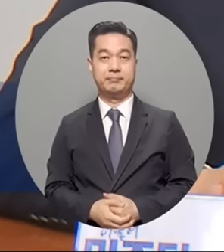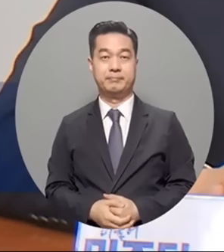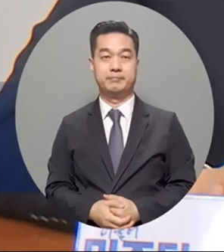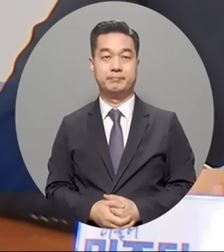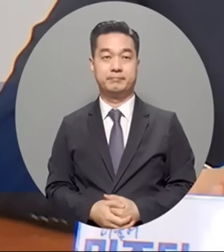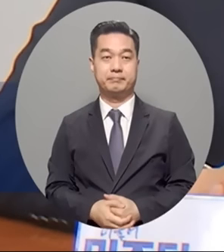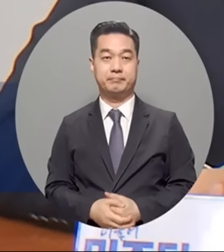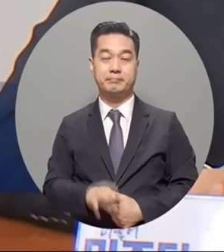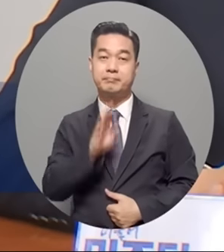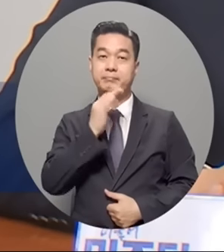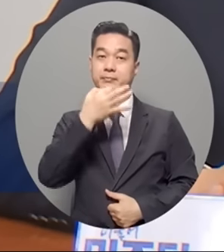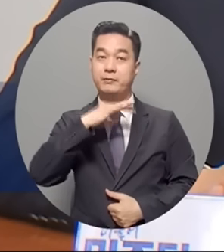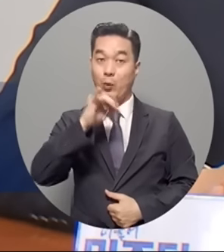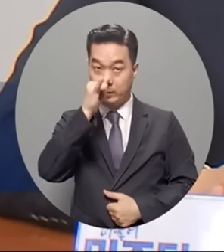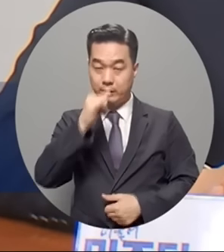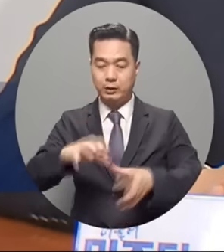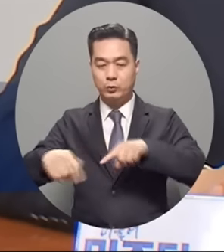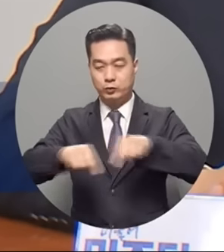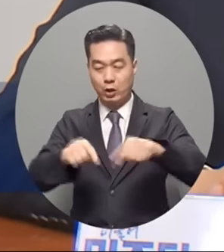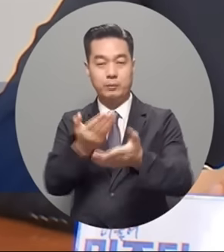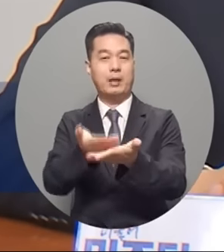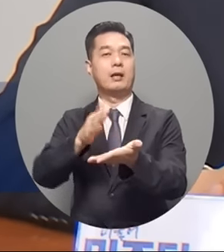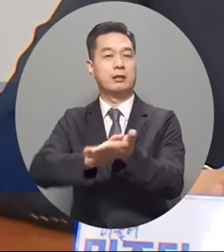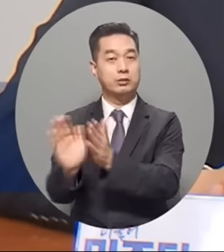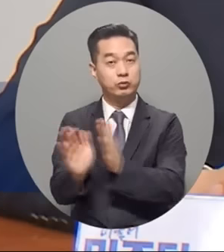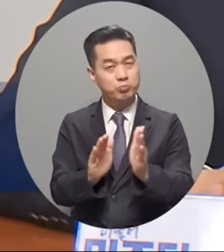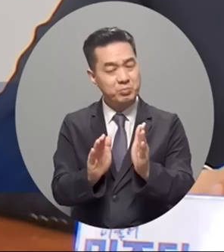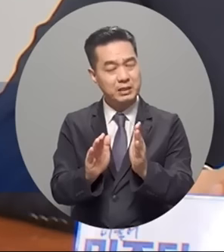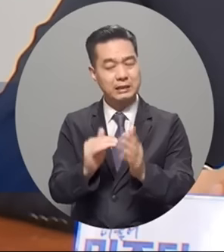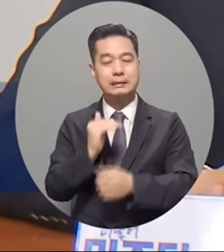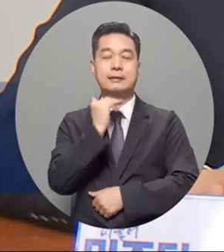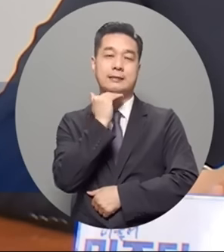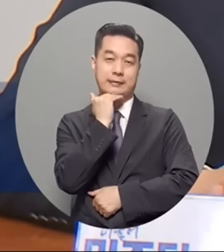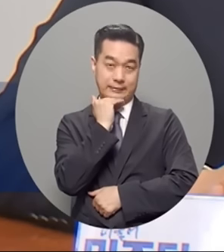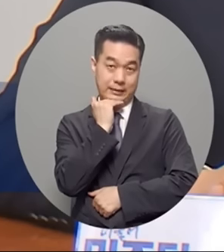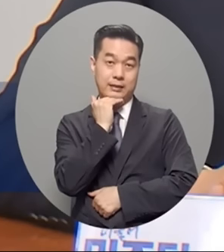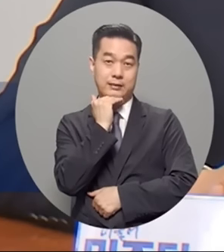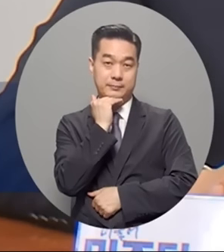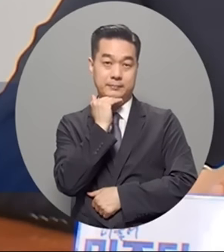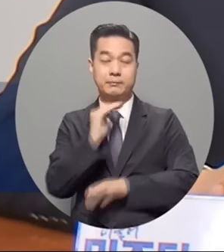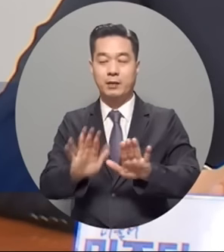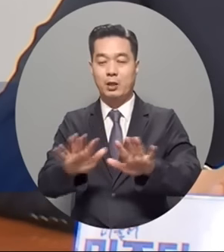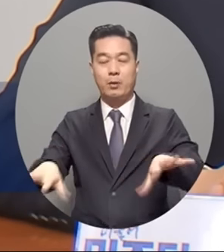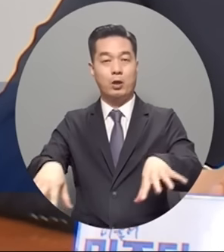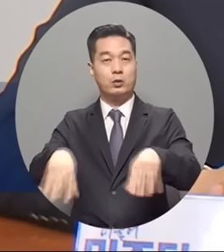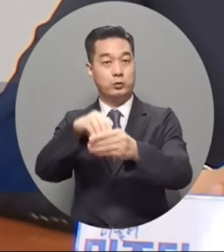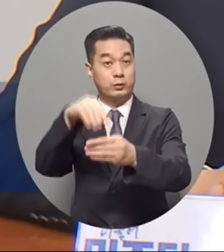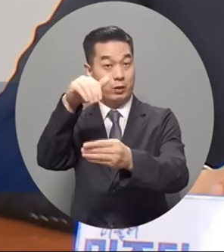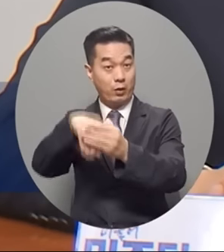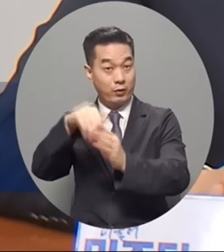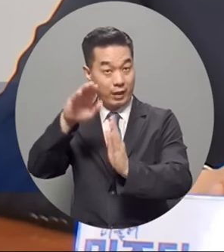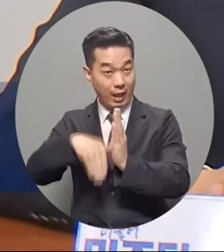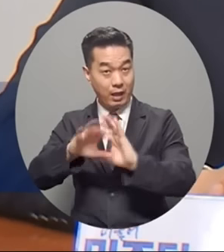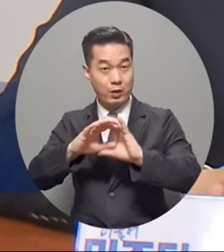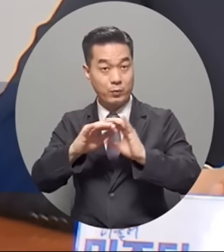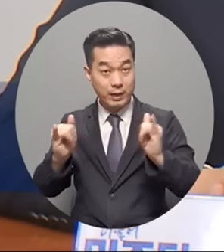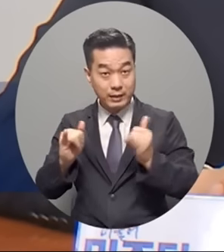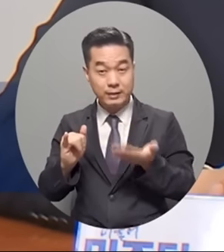있는 국정 쇄신책이 마련되지 않을까 기대해 보겠습니다. 이번 총선에서